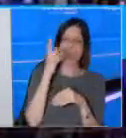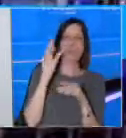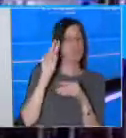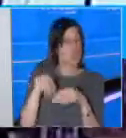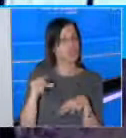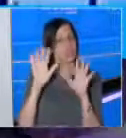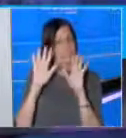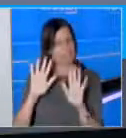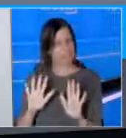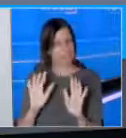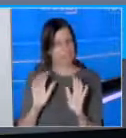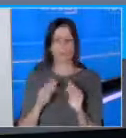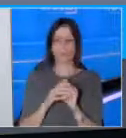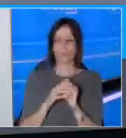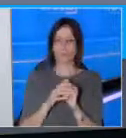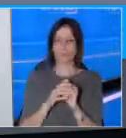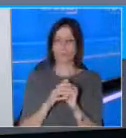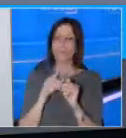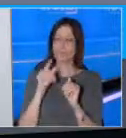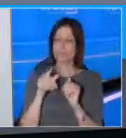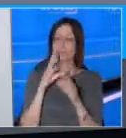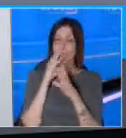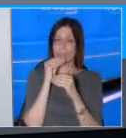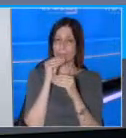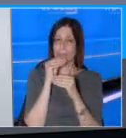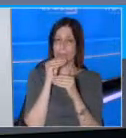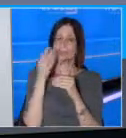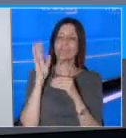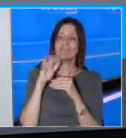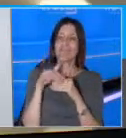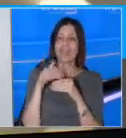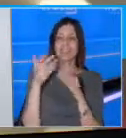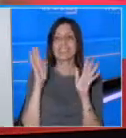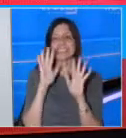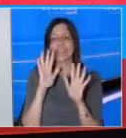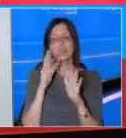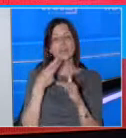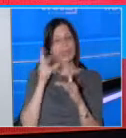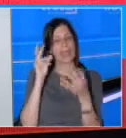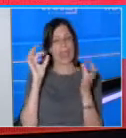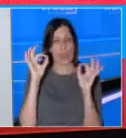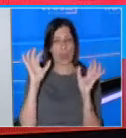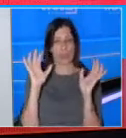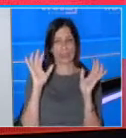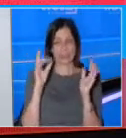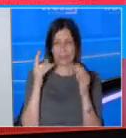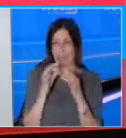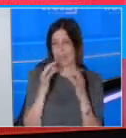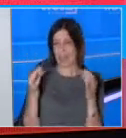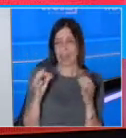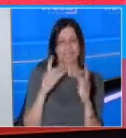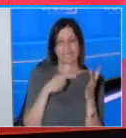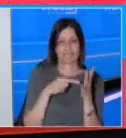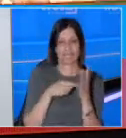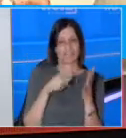יש סרטים, והם מדברים על סרטים, סרטי איכות, כן. לפחות בהתחלה. למה?